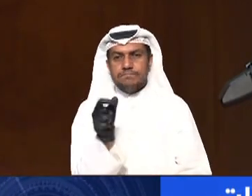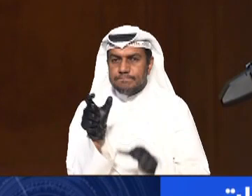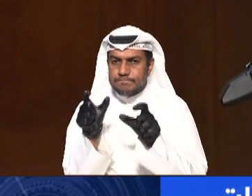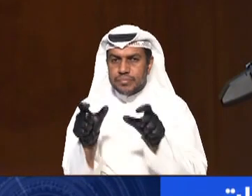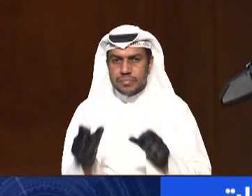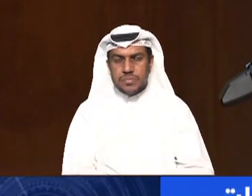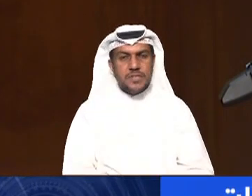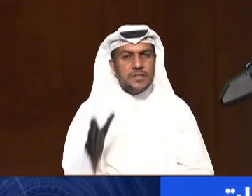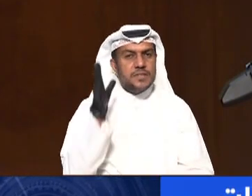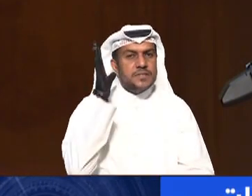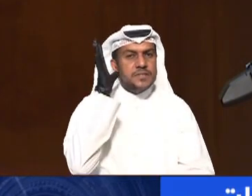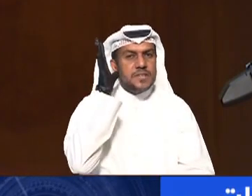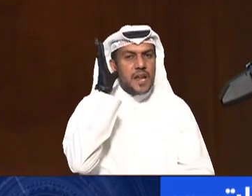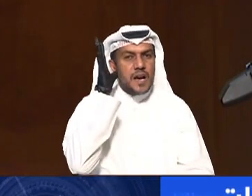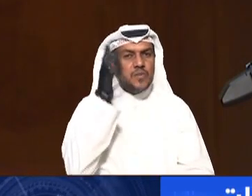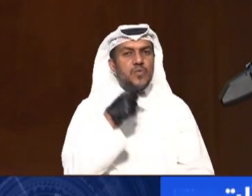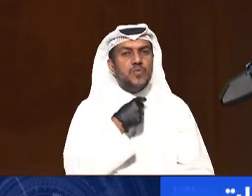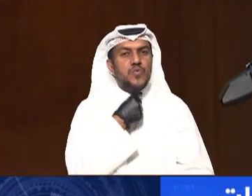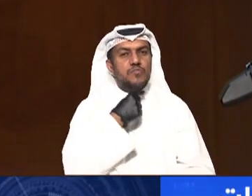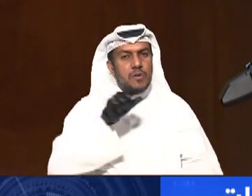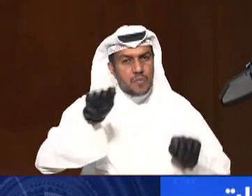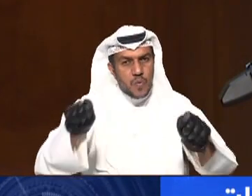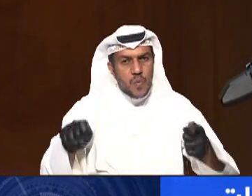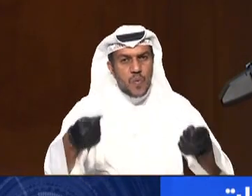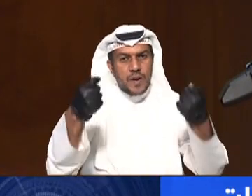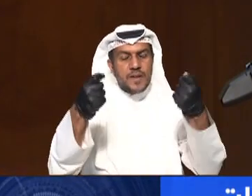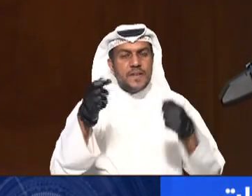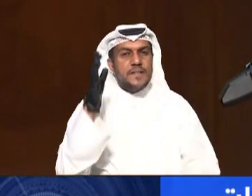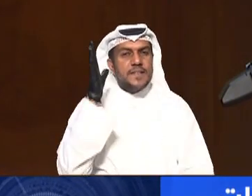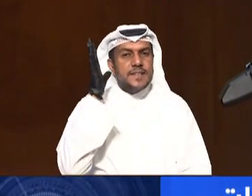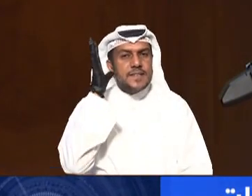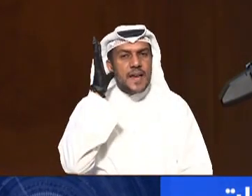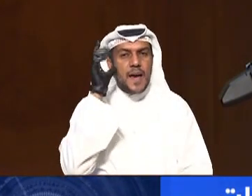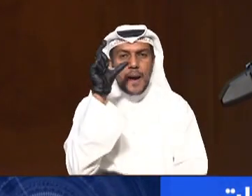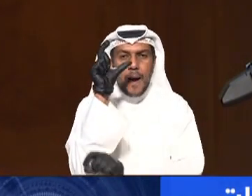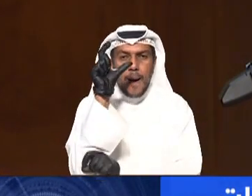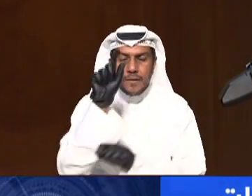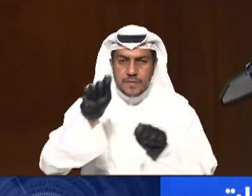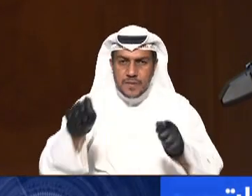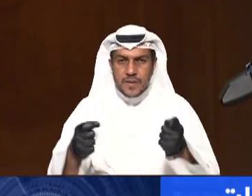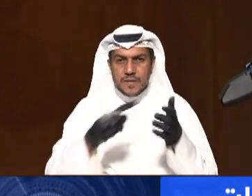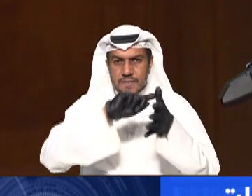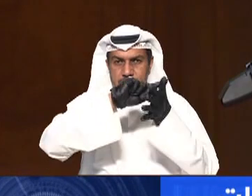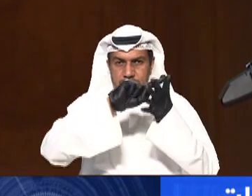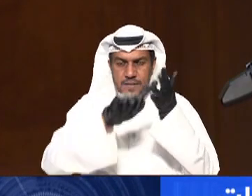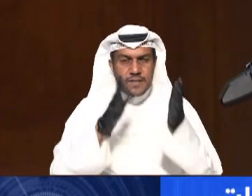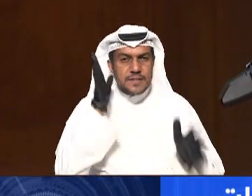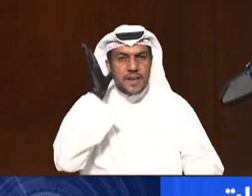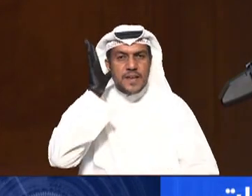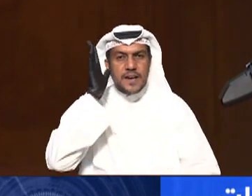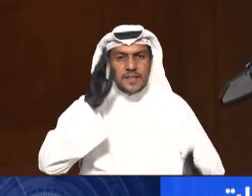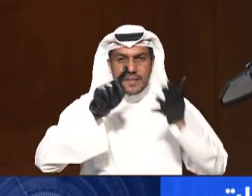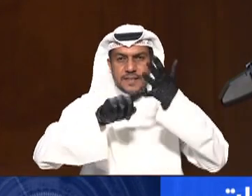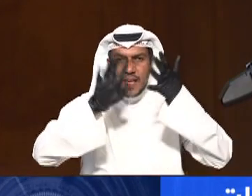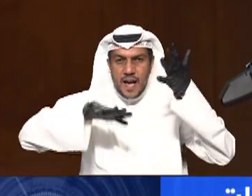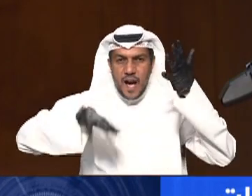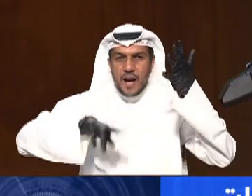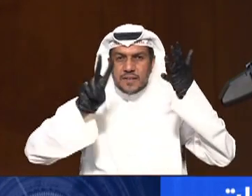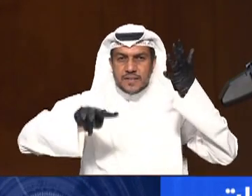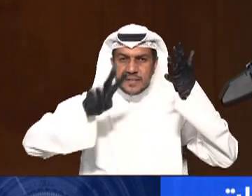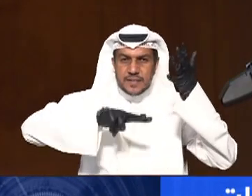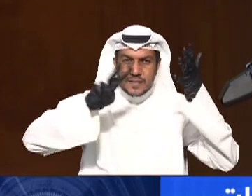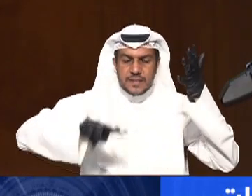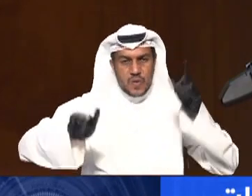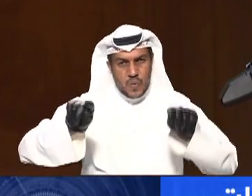صلاة الجمعة وصلاة الجماعة وصلاة التراويح وصلاة القيام بهذا الشهر الفضيل، إغلاق دوائرنا الحكومية، إغلاق